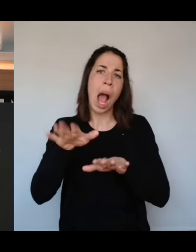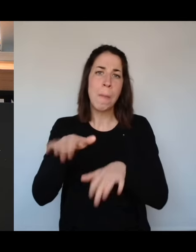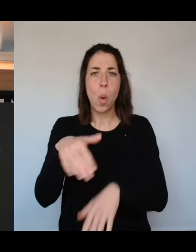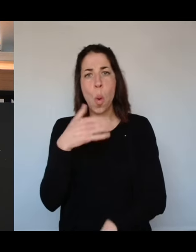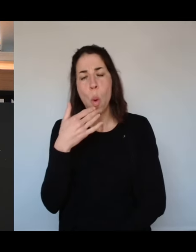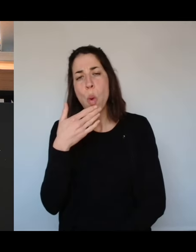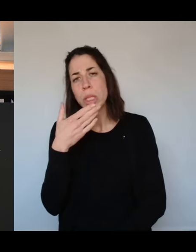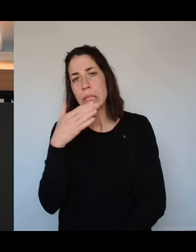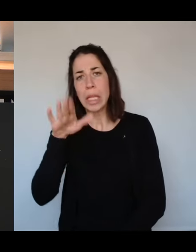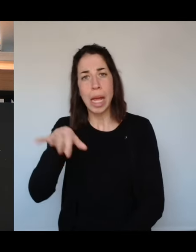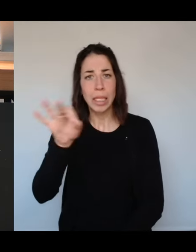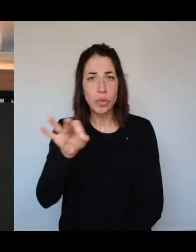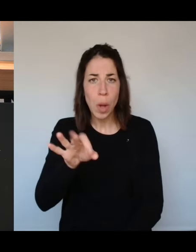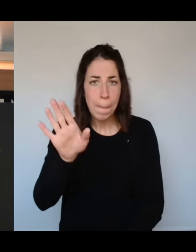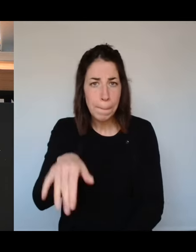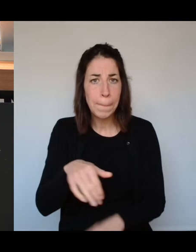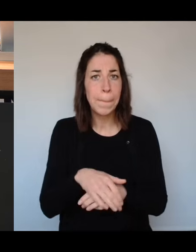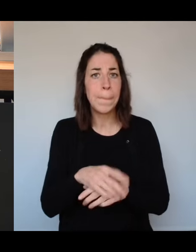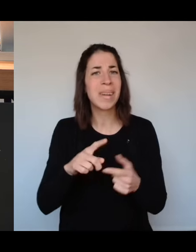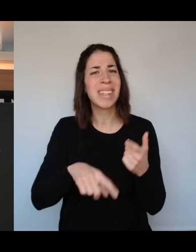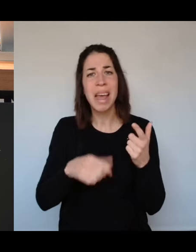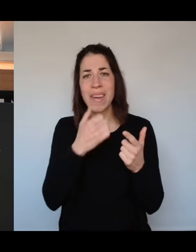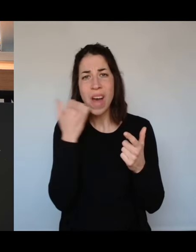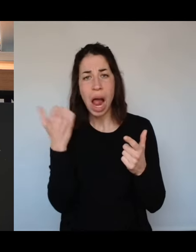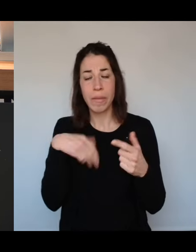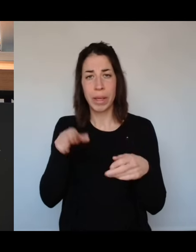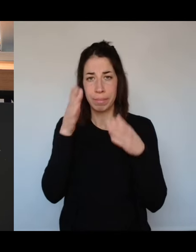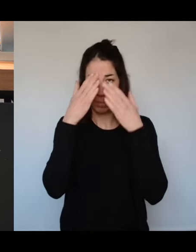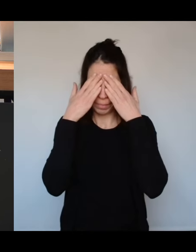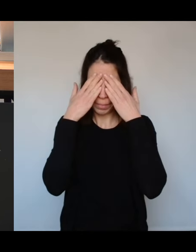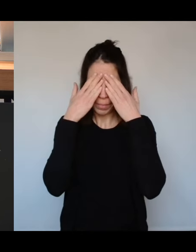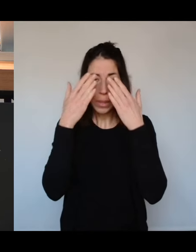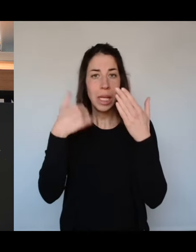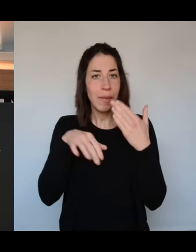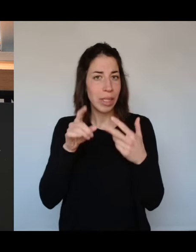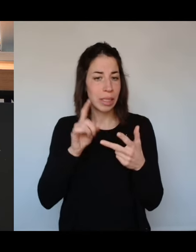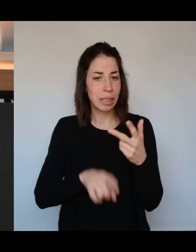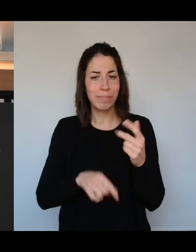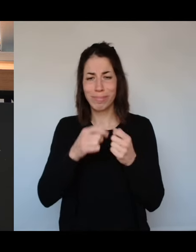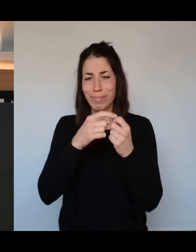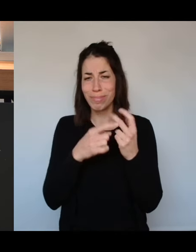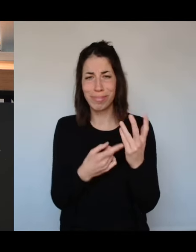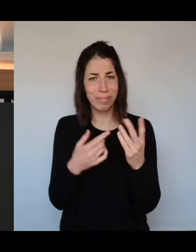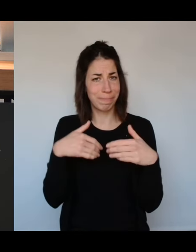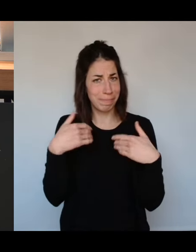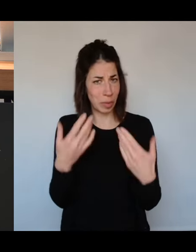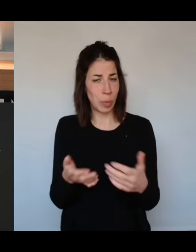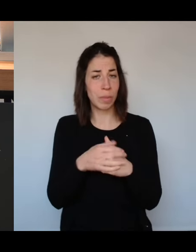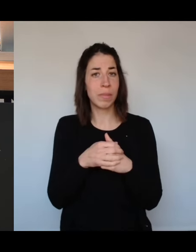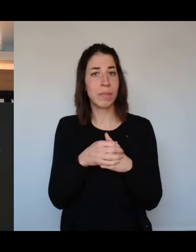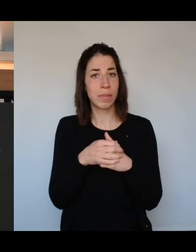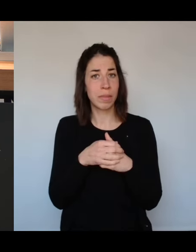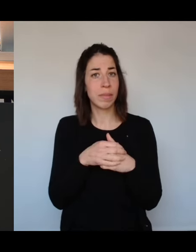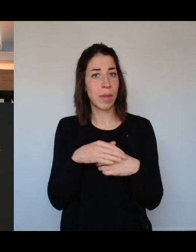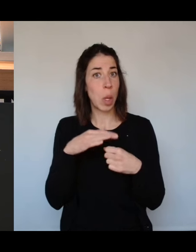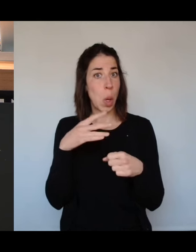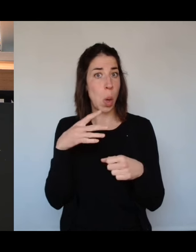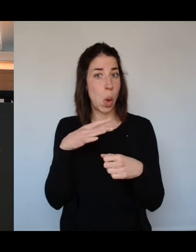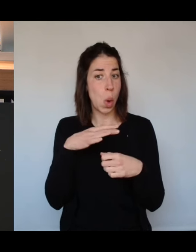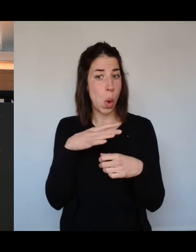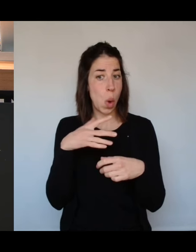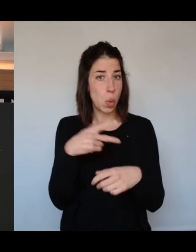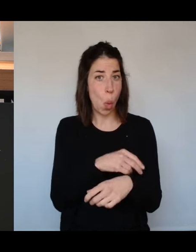haben. En vogue waren nicht mehr Drogenrazzias und die Durchsetzung von Recht und Ordnung, sondern die Förderung des